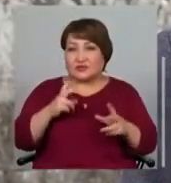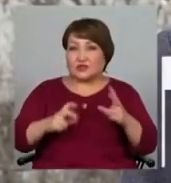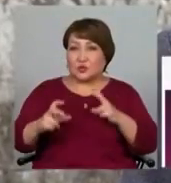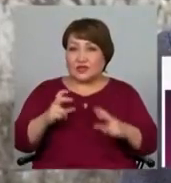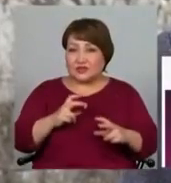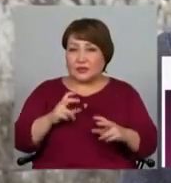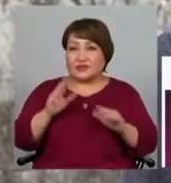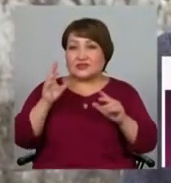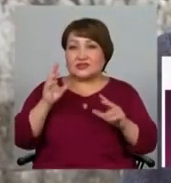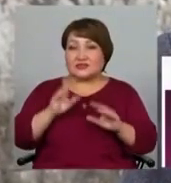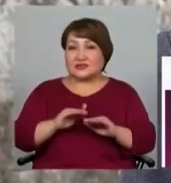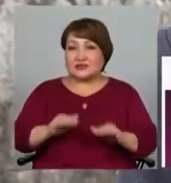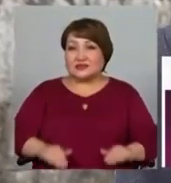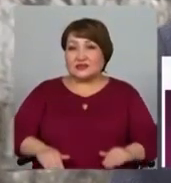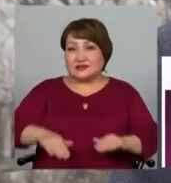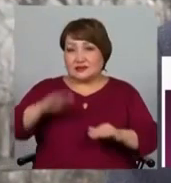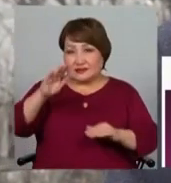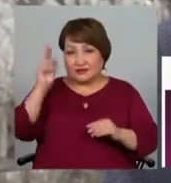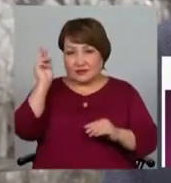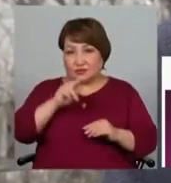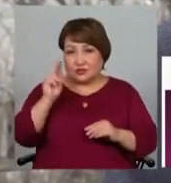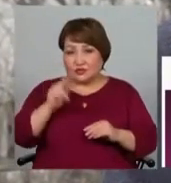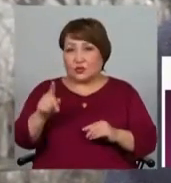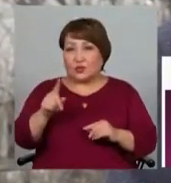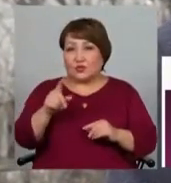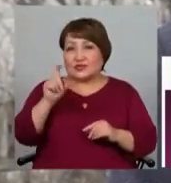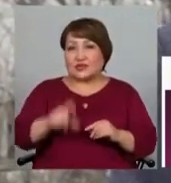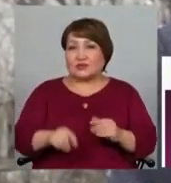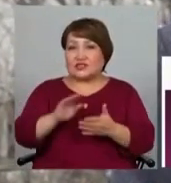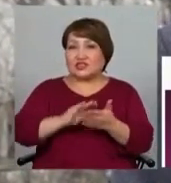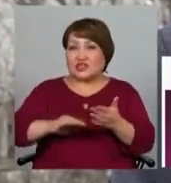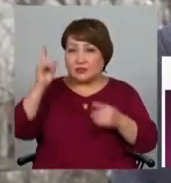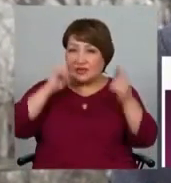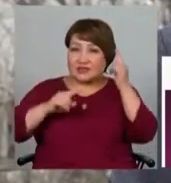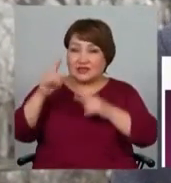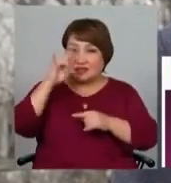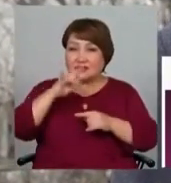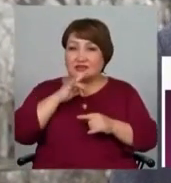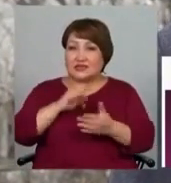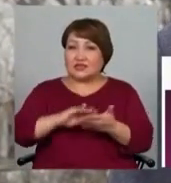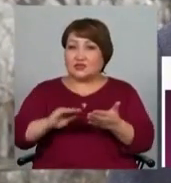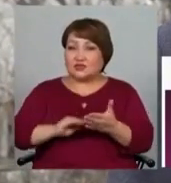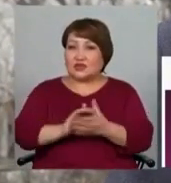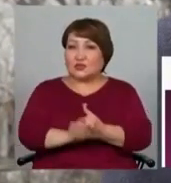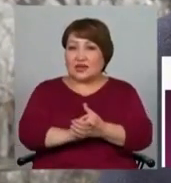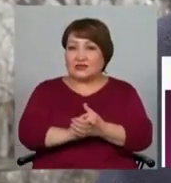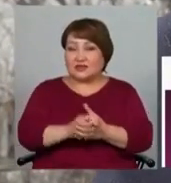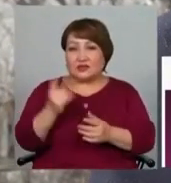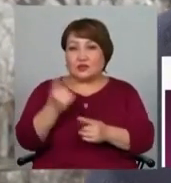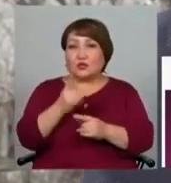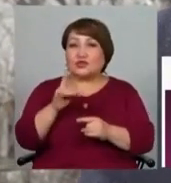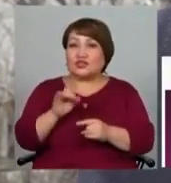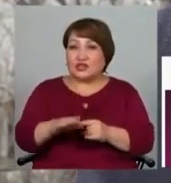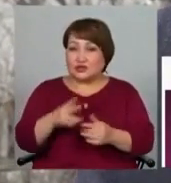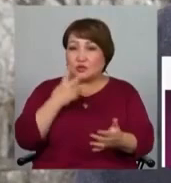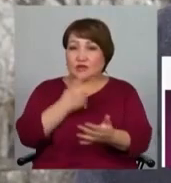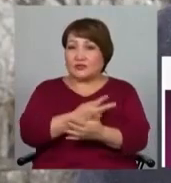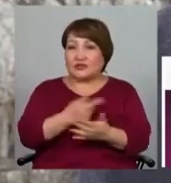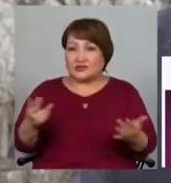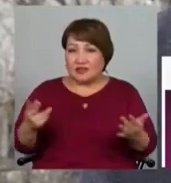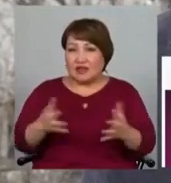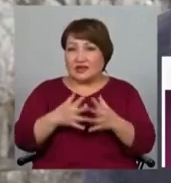оқып өстік ол кісінің шығармаларын. Қазақстан жазушылар одағының алдында тұңғыш рет көргенімізде кең